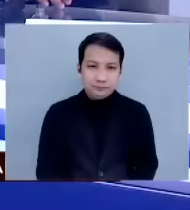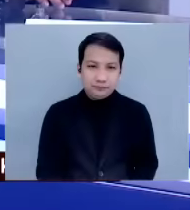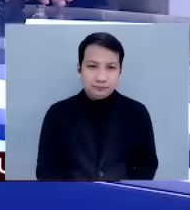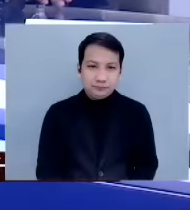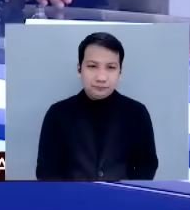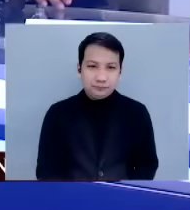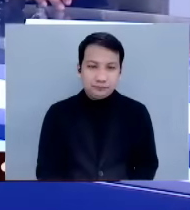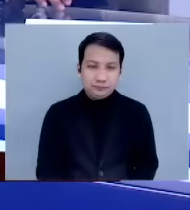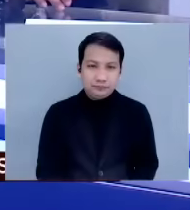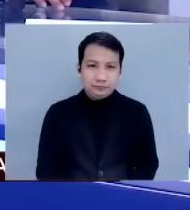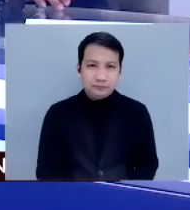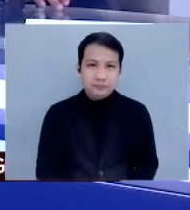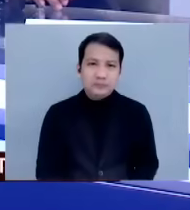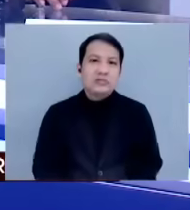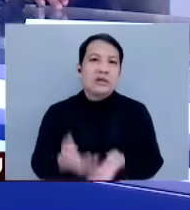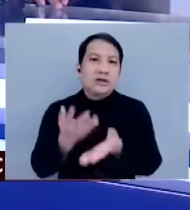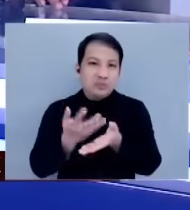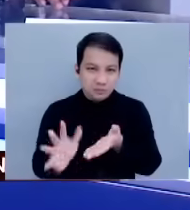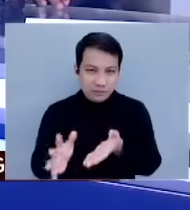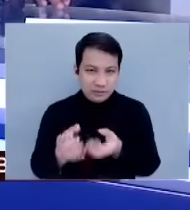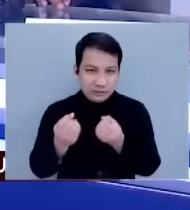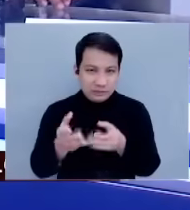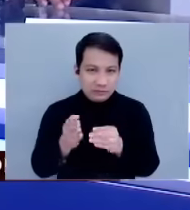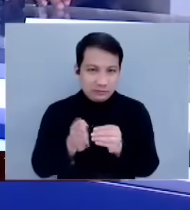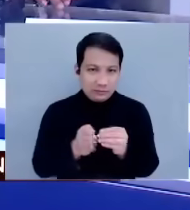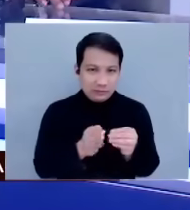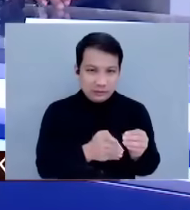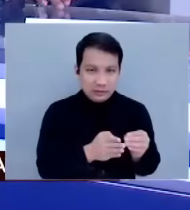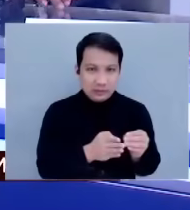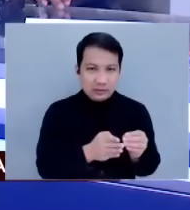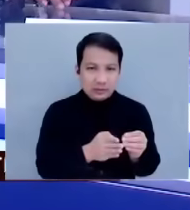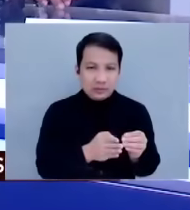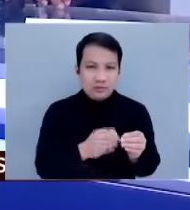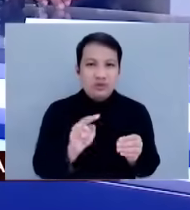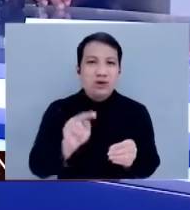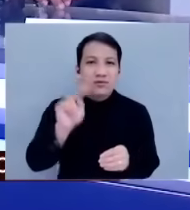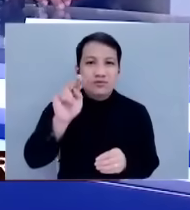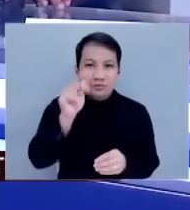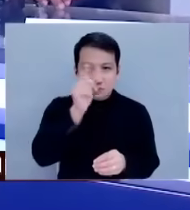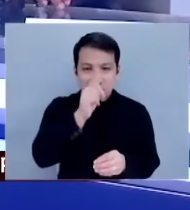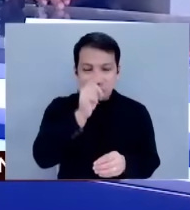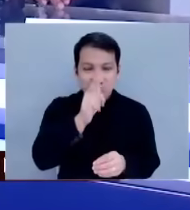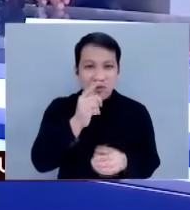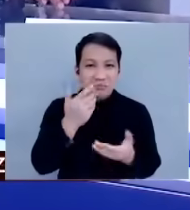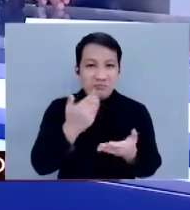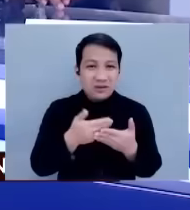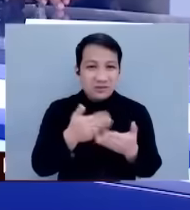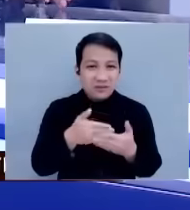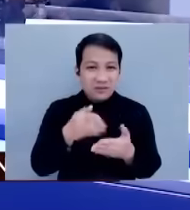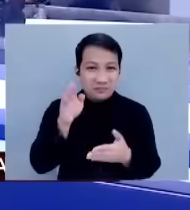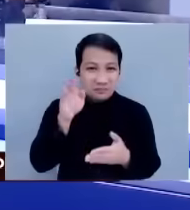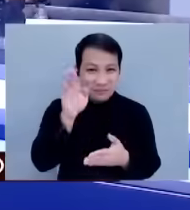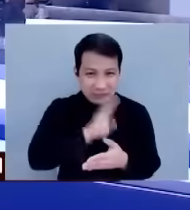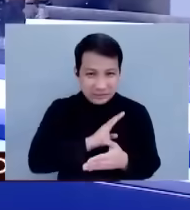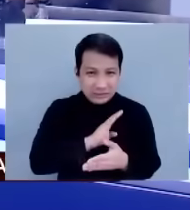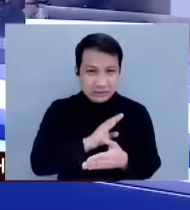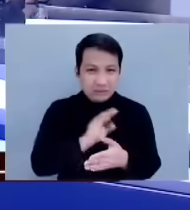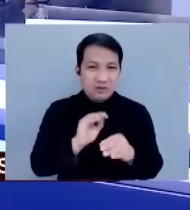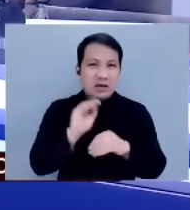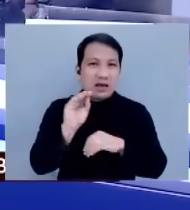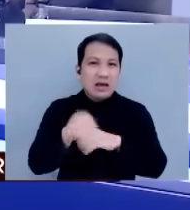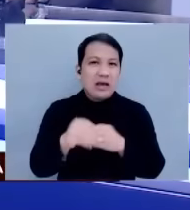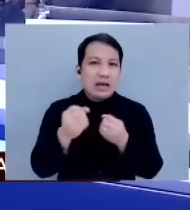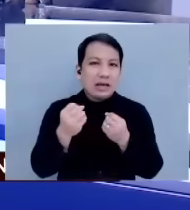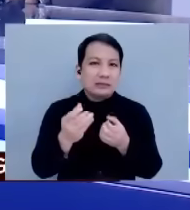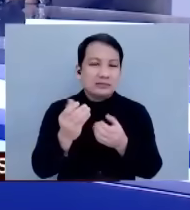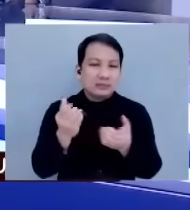Nasayang lamang ang daan-daang kilong kamatis sa Northern Luzon. Inaabutan na kasi ito ng pagkabulok dahil sa nag-uumapaw na supply. Nasa Frontline Balitang